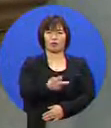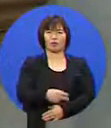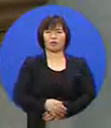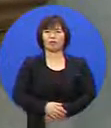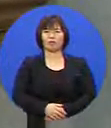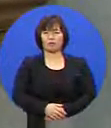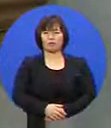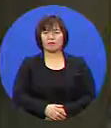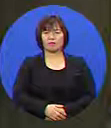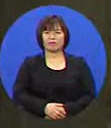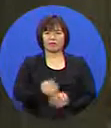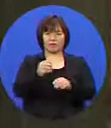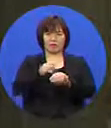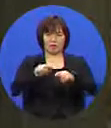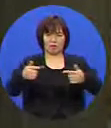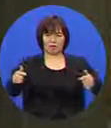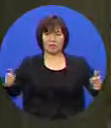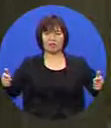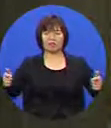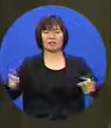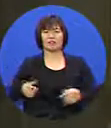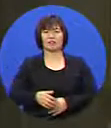그리고 여러 가지